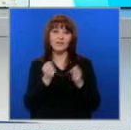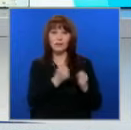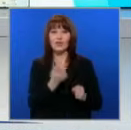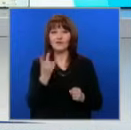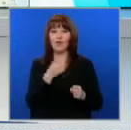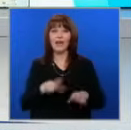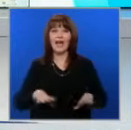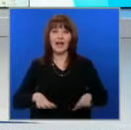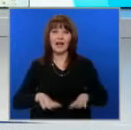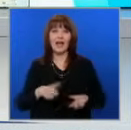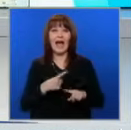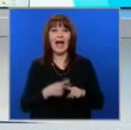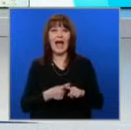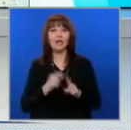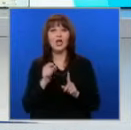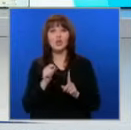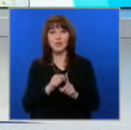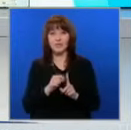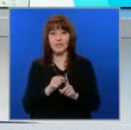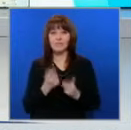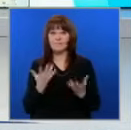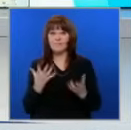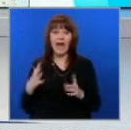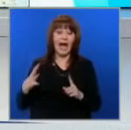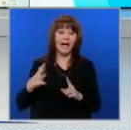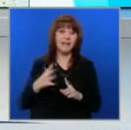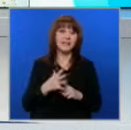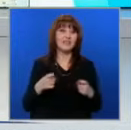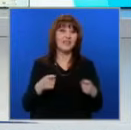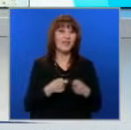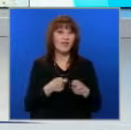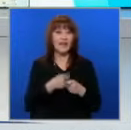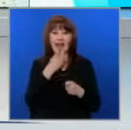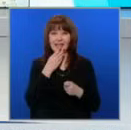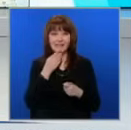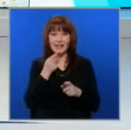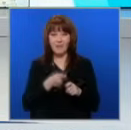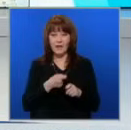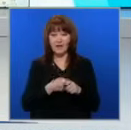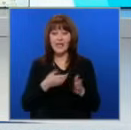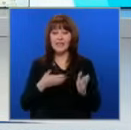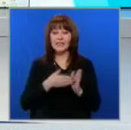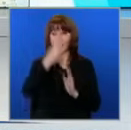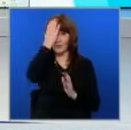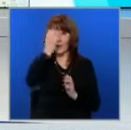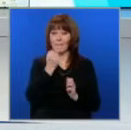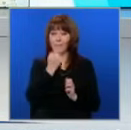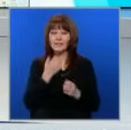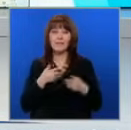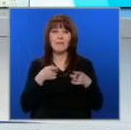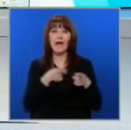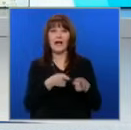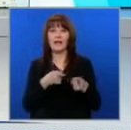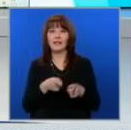големина град Хан Юнис. Все по-агресивната война, която Израел води срещу Хамас, предизвиква и остри критики от страна